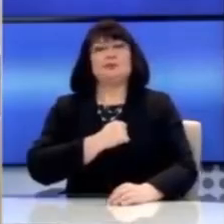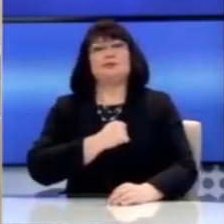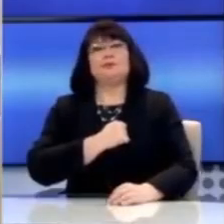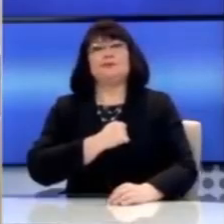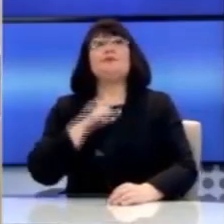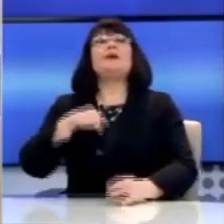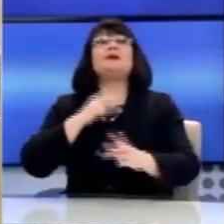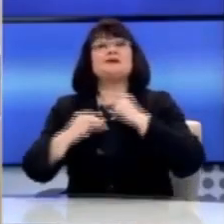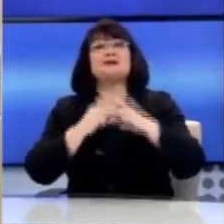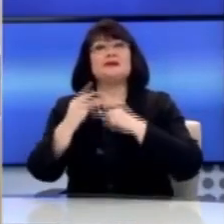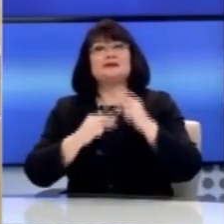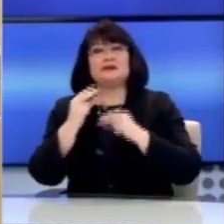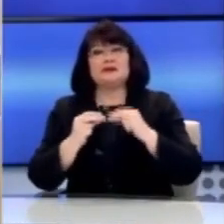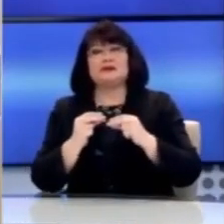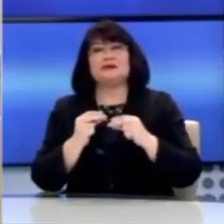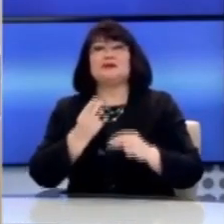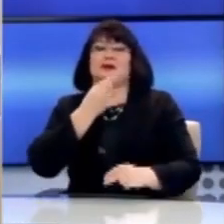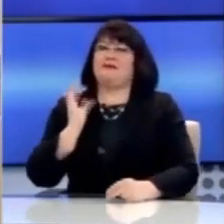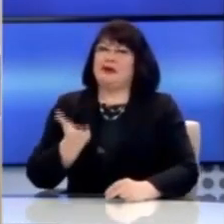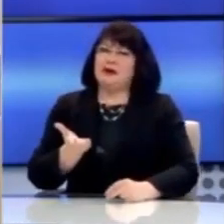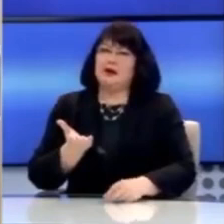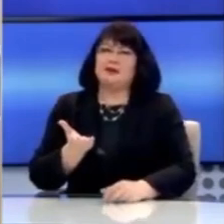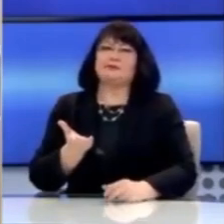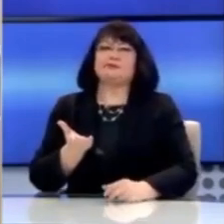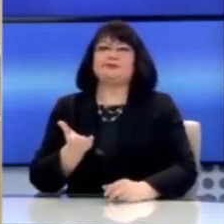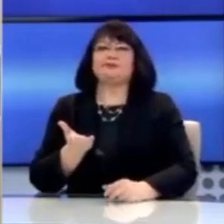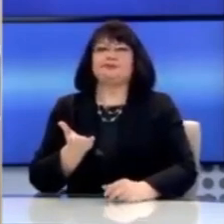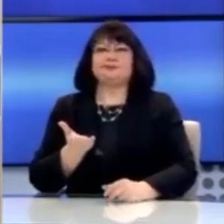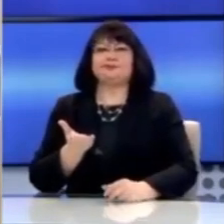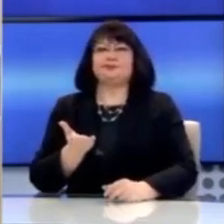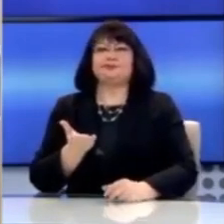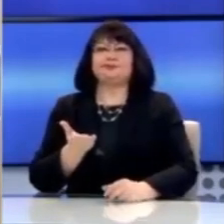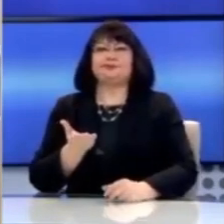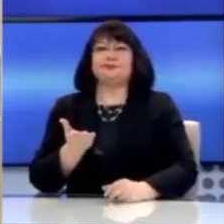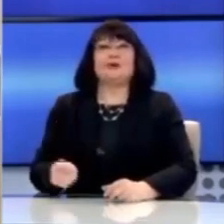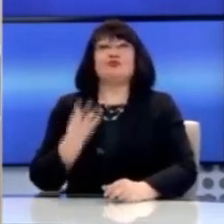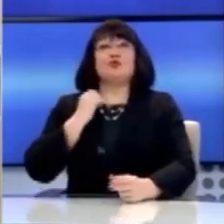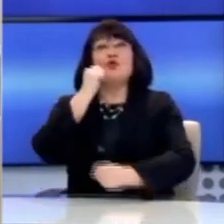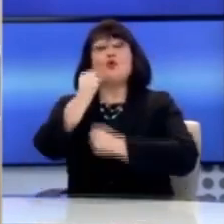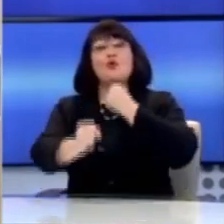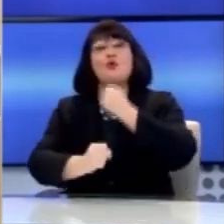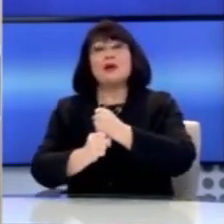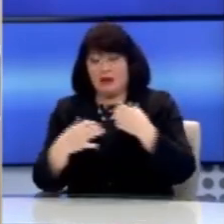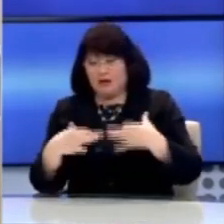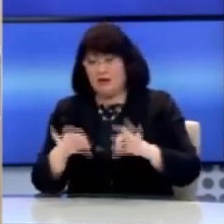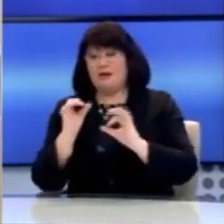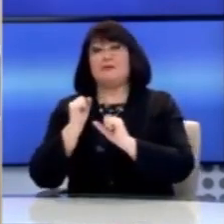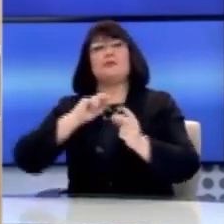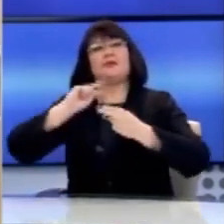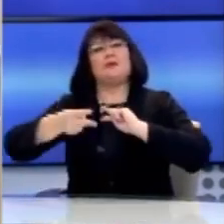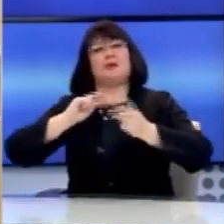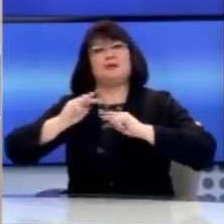αυτή η συζήτηση είναι ταυτόχρονα μια ευκαιρία στην αρχή του χρόνου να δοθούν